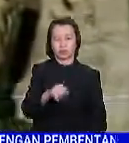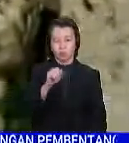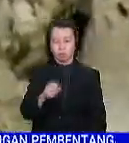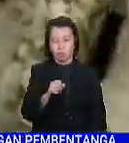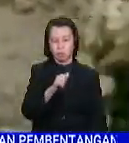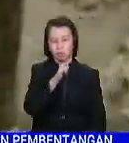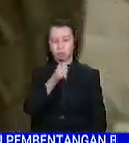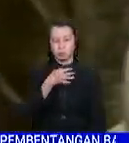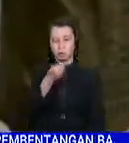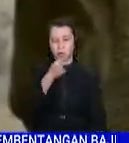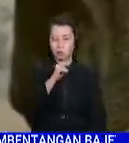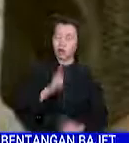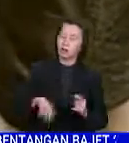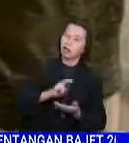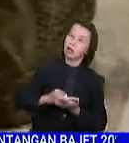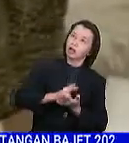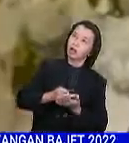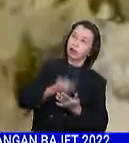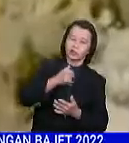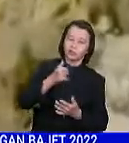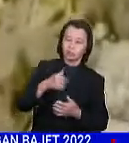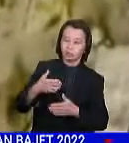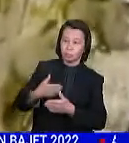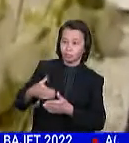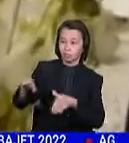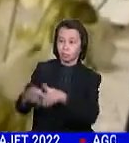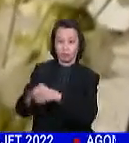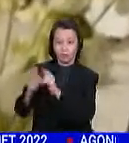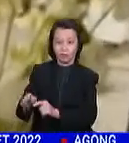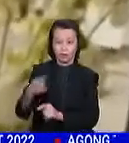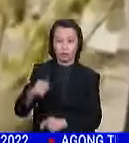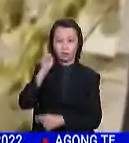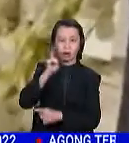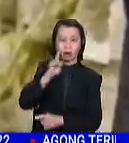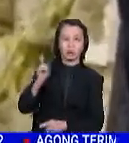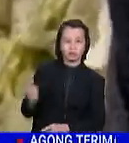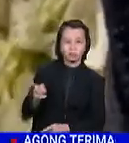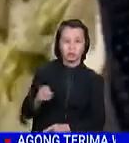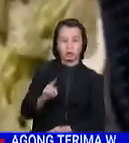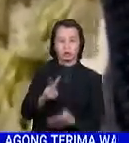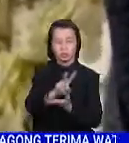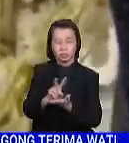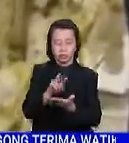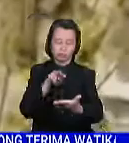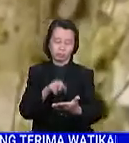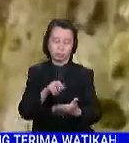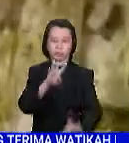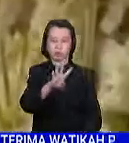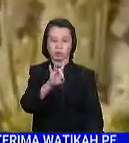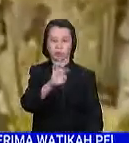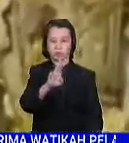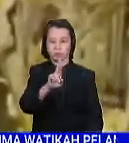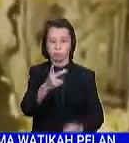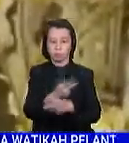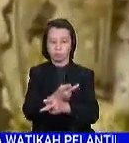tidak lalu makan dan tidak boleh tidur sehari sebelum berlangsungnya majlis bermakna untuk kakaknya itu. Video berkenaan ditonton lebih 48,000